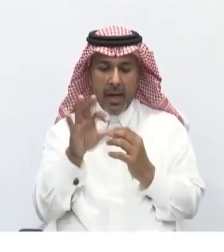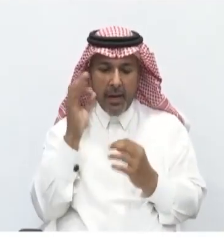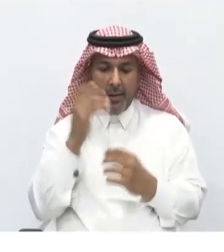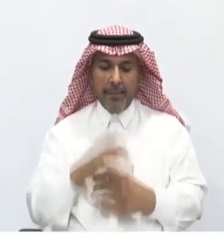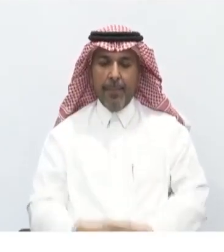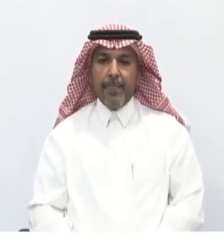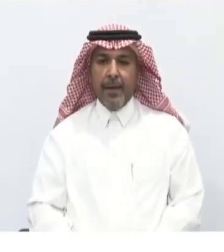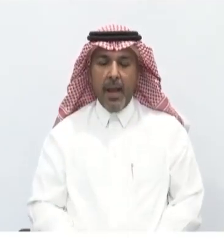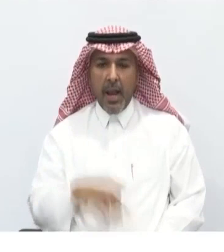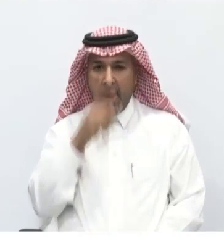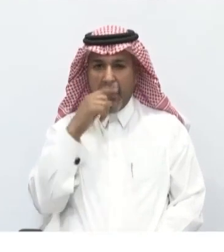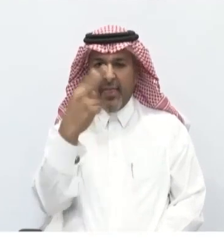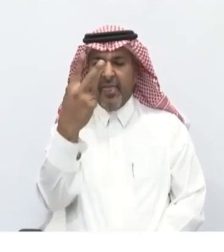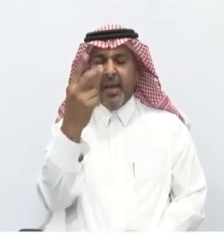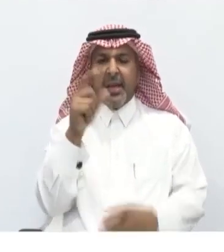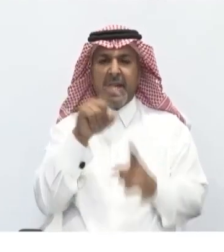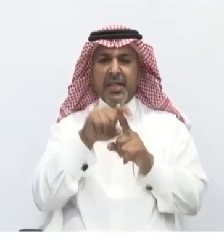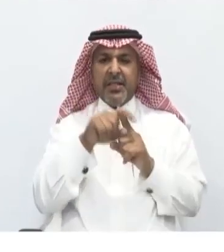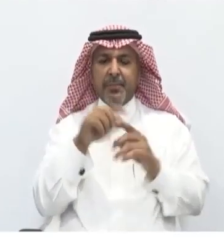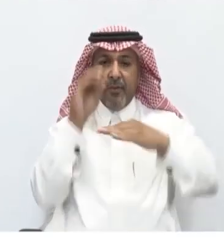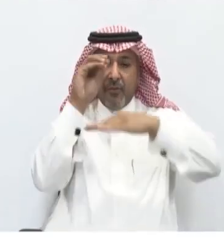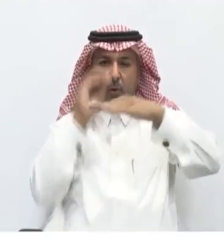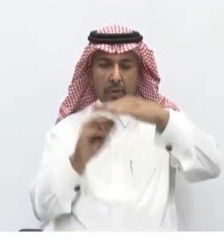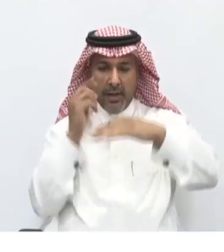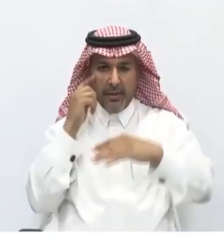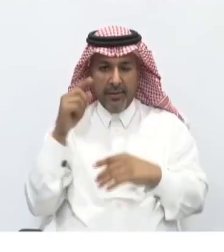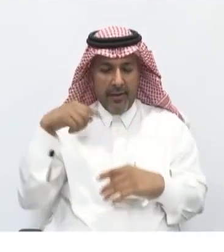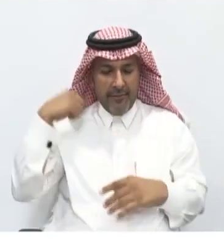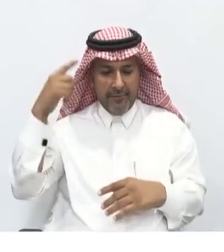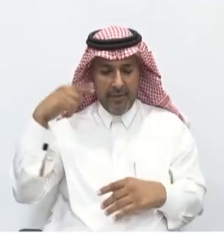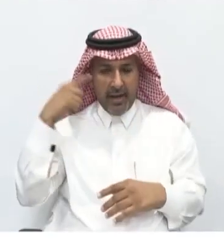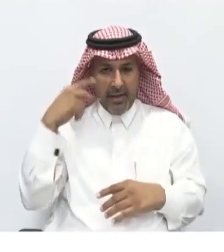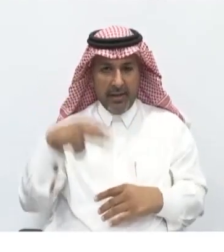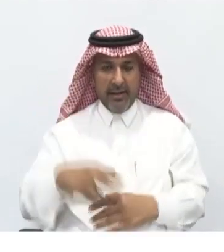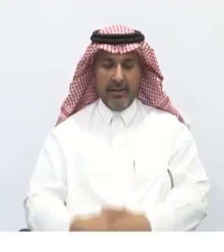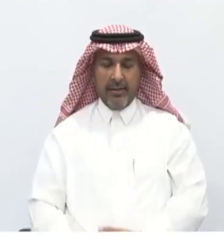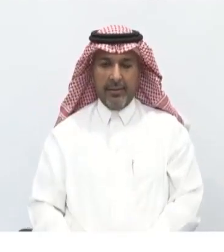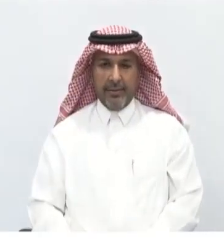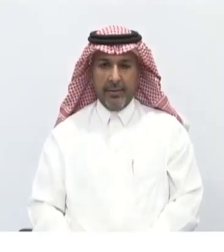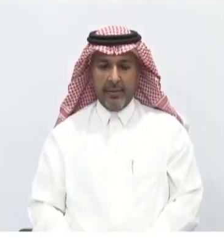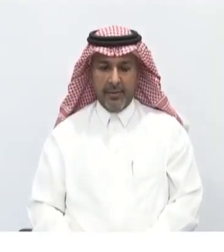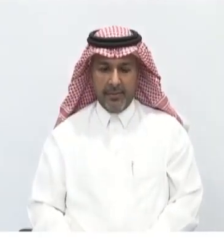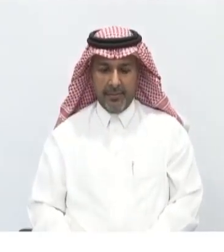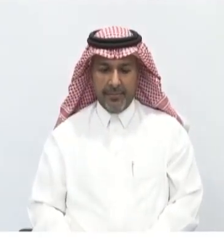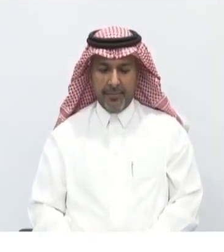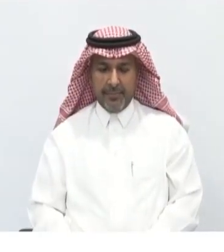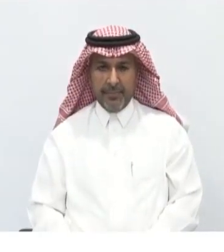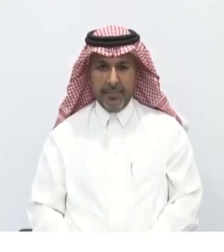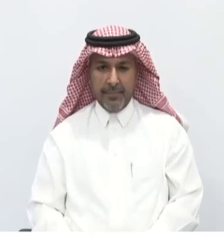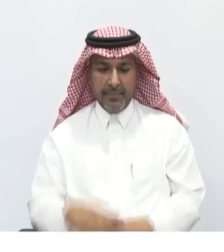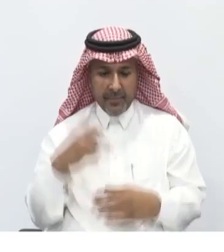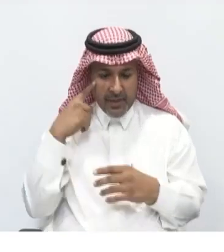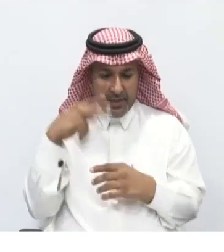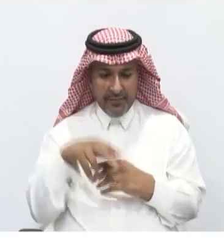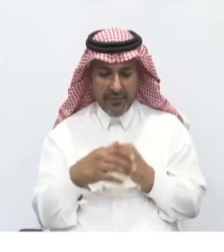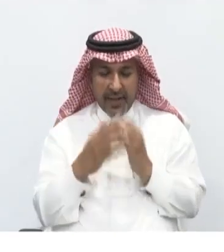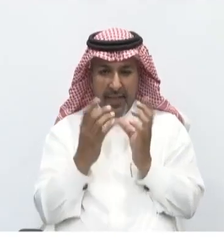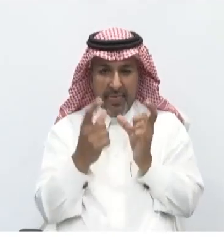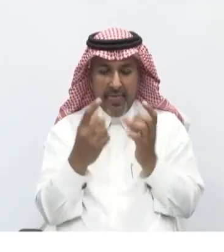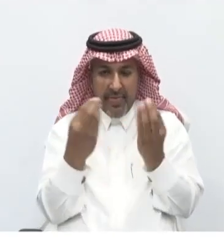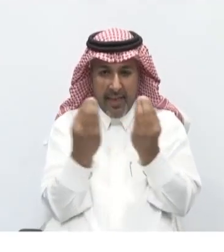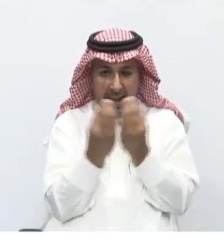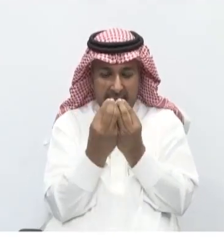نسبتين موليتين حاول ان تطبق الان واستخرج لاحظ معي مادتين